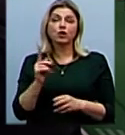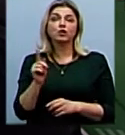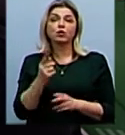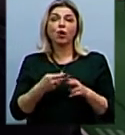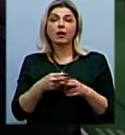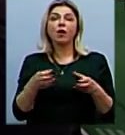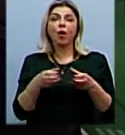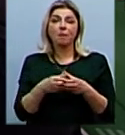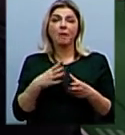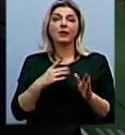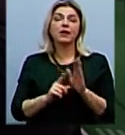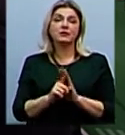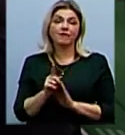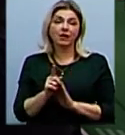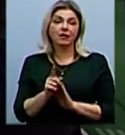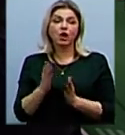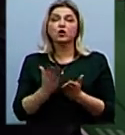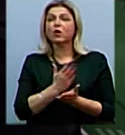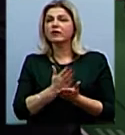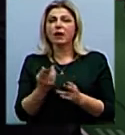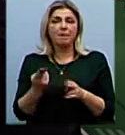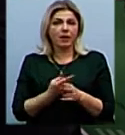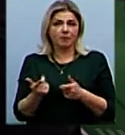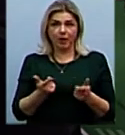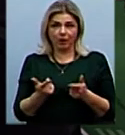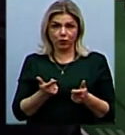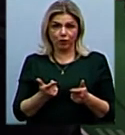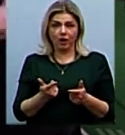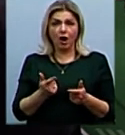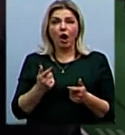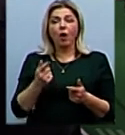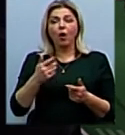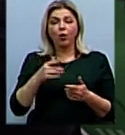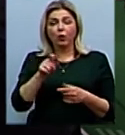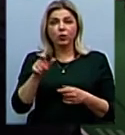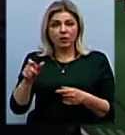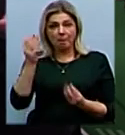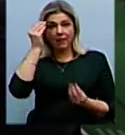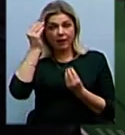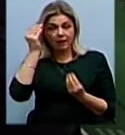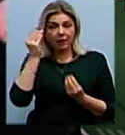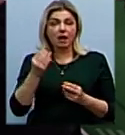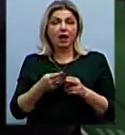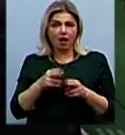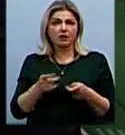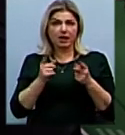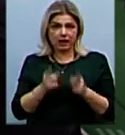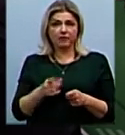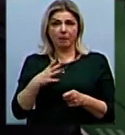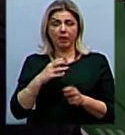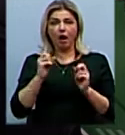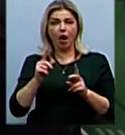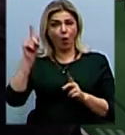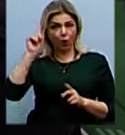была заведена совершенно без подготовки вообще, ну, общественного мнения. Да? То есть действительно это было как гром с